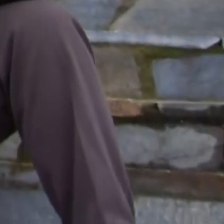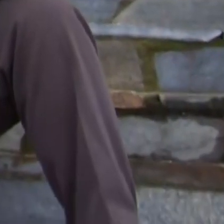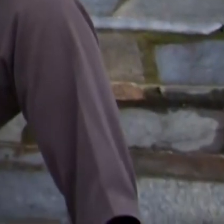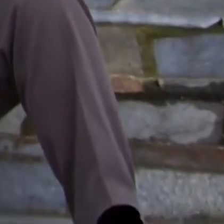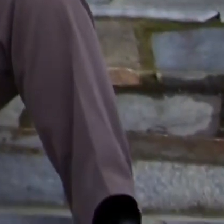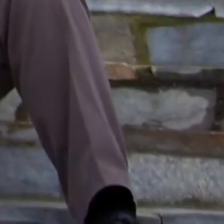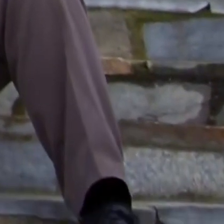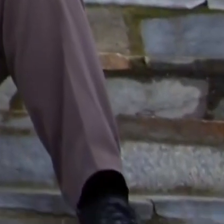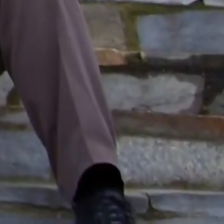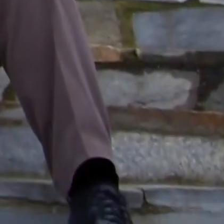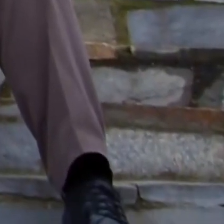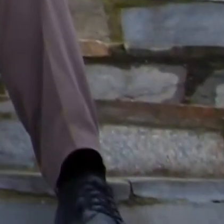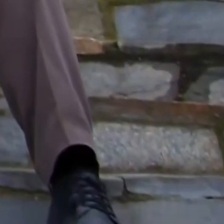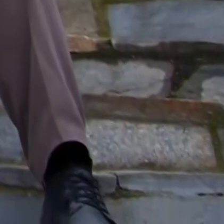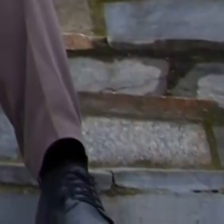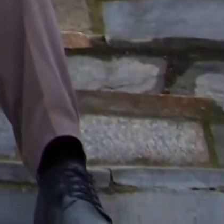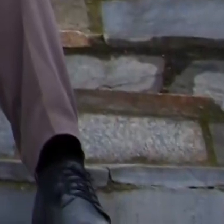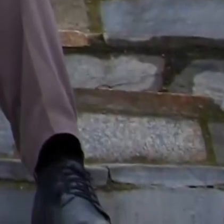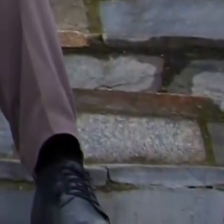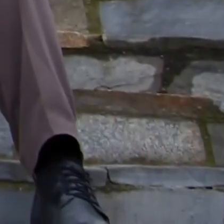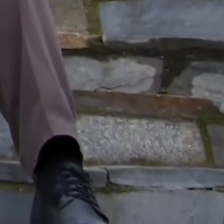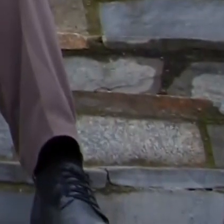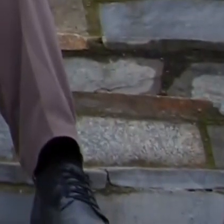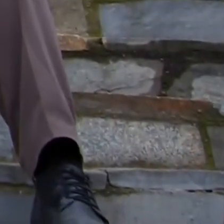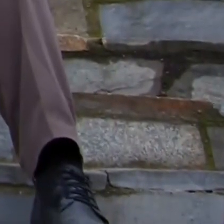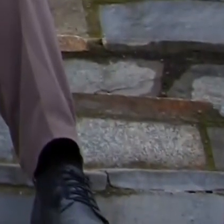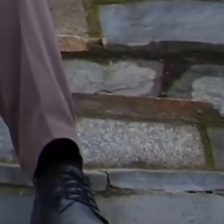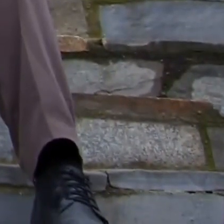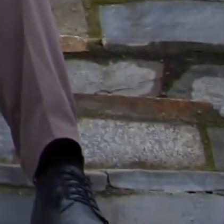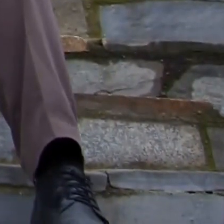merdivene oturmuşlar. Şükrü önde, Mehmet ve Veysel iki basamak arkasında.